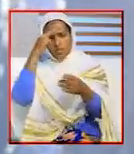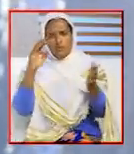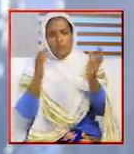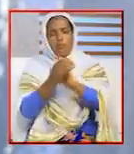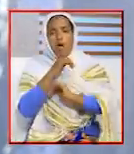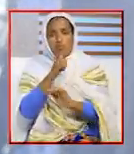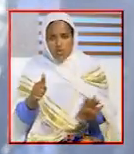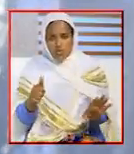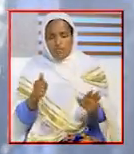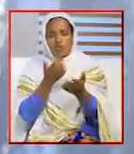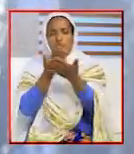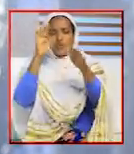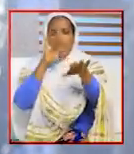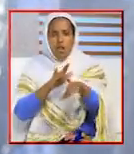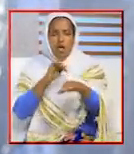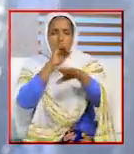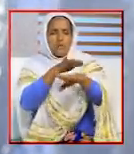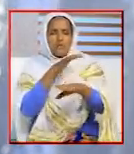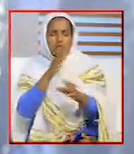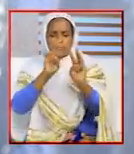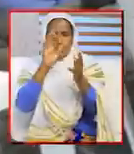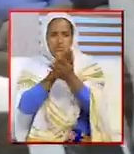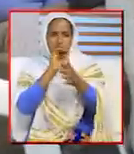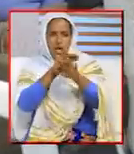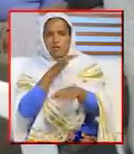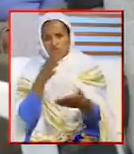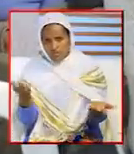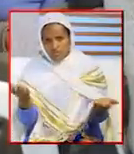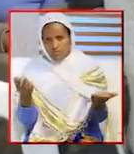ምክንያታዊ ባልሆነ ጉዳይ አንልክም ልጆቻችንን።